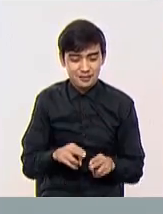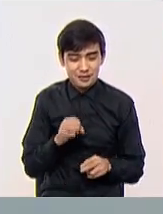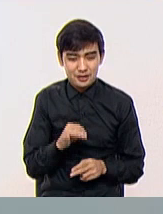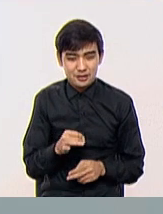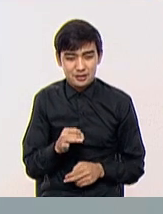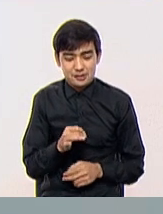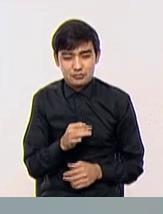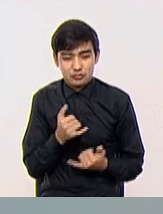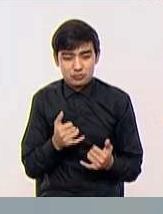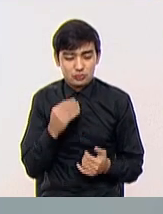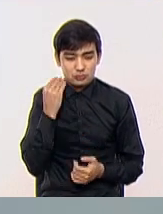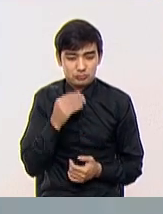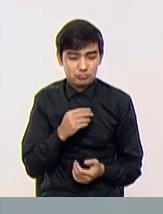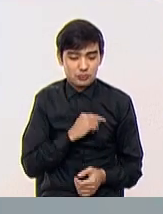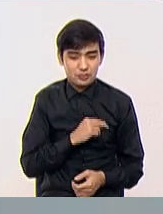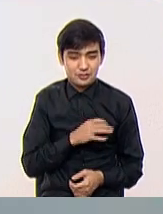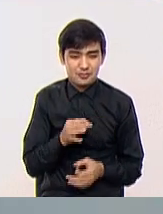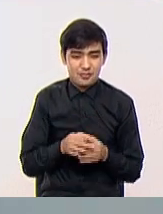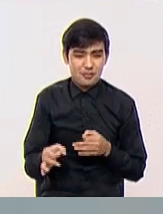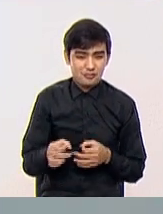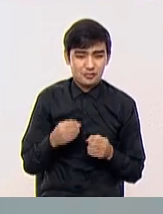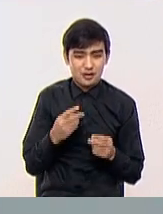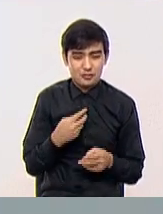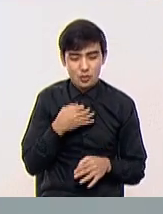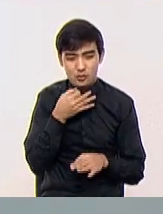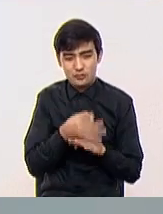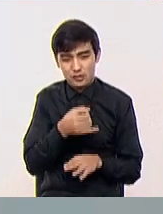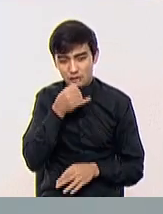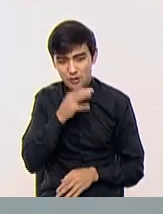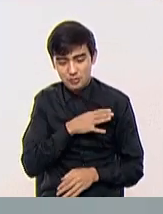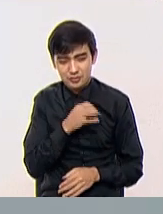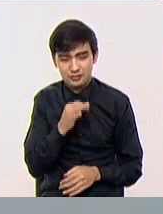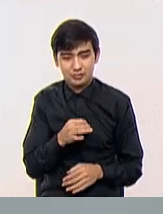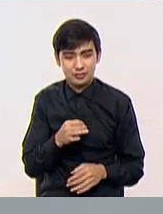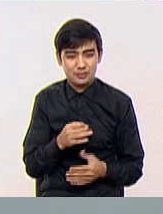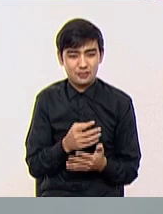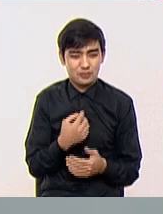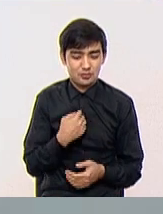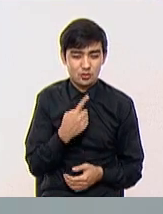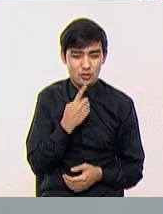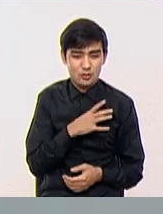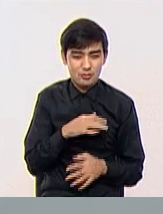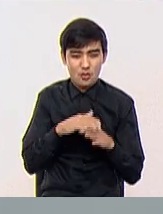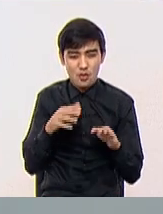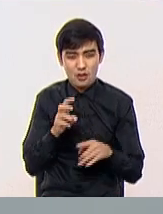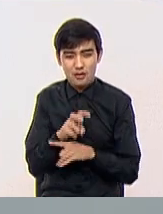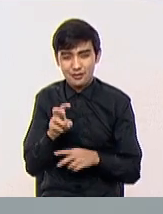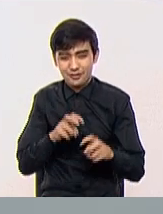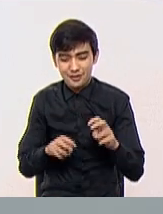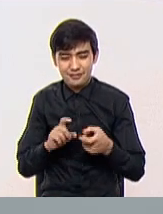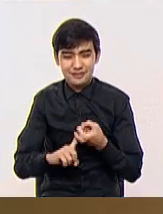жерлерден іздеп, анаяқтан келгендерге жауап бере алмай сарсаңға түсетіндіміз. Мынаны құрып бізге